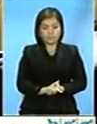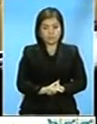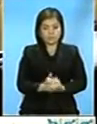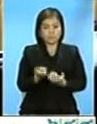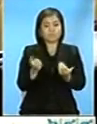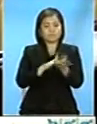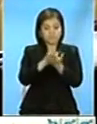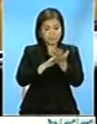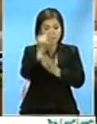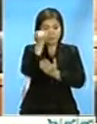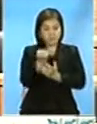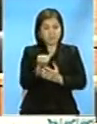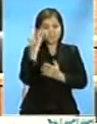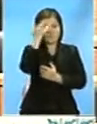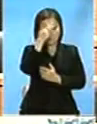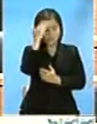ยครับ